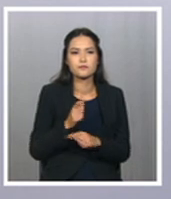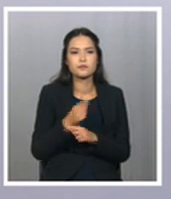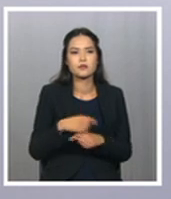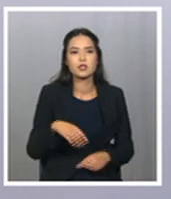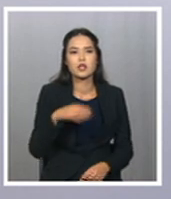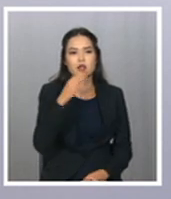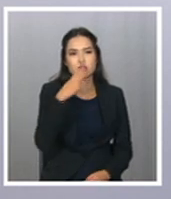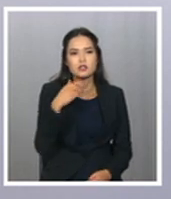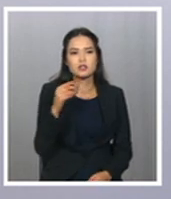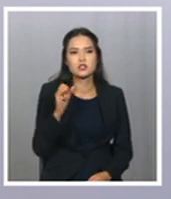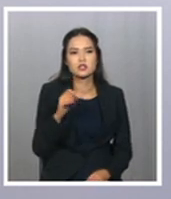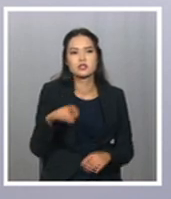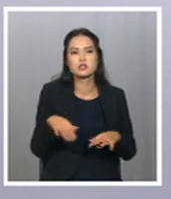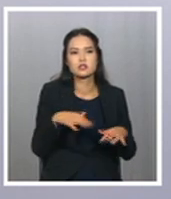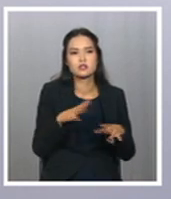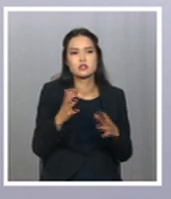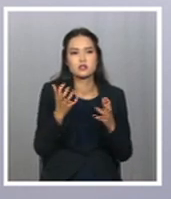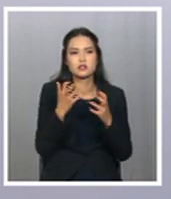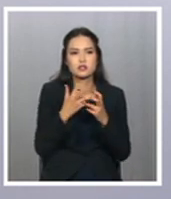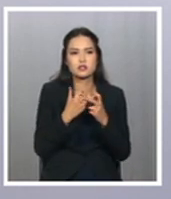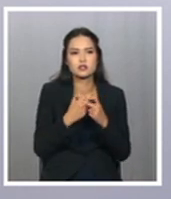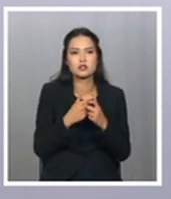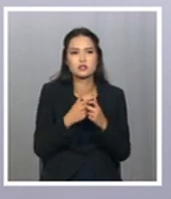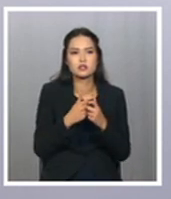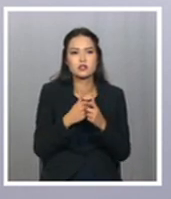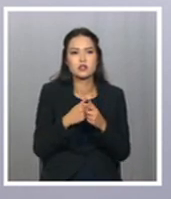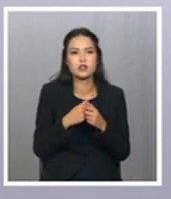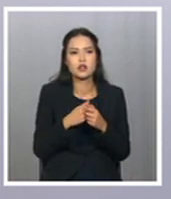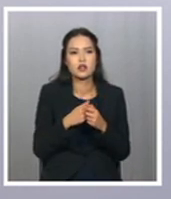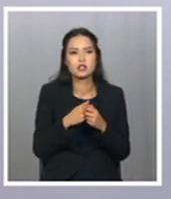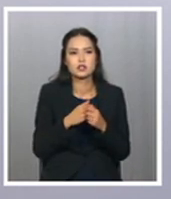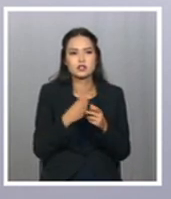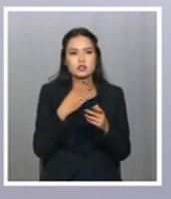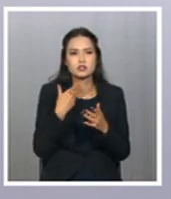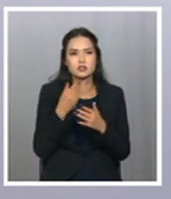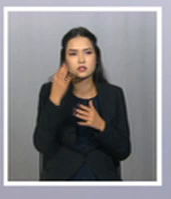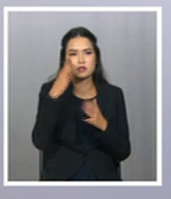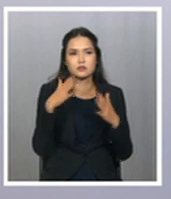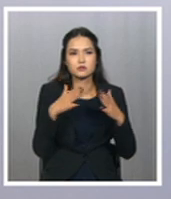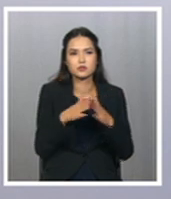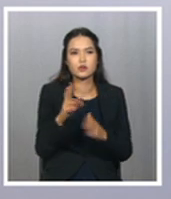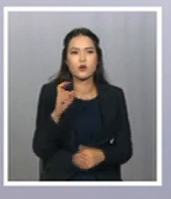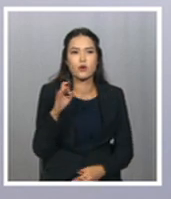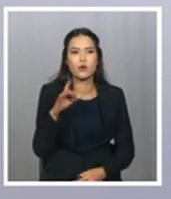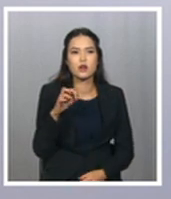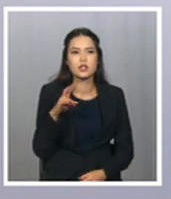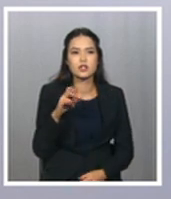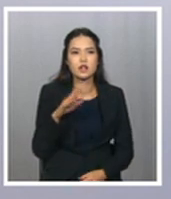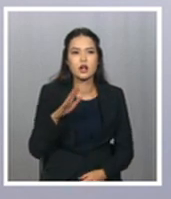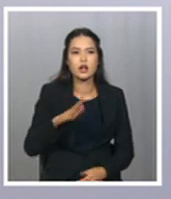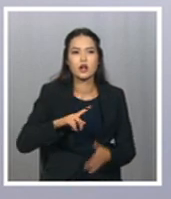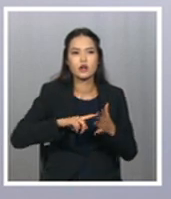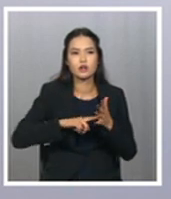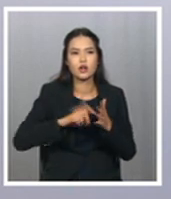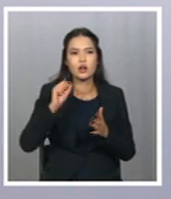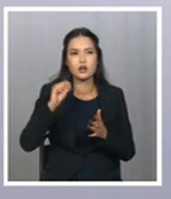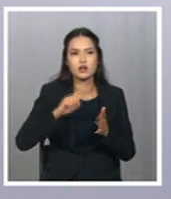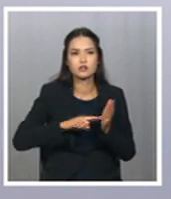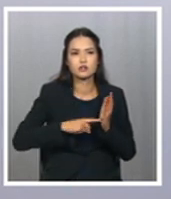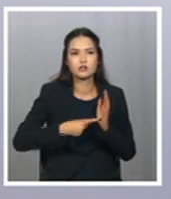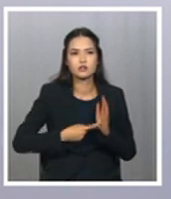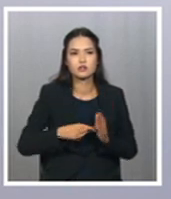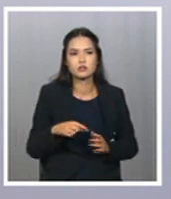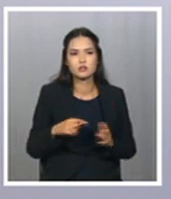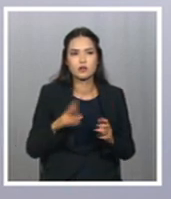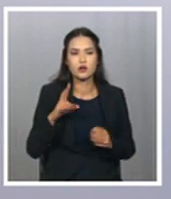нүктенің координатасын анықтауды білеміз. Ал енді кеңістікте тік бұрышты координаттар жүйесінде А нүктесінің координатын анықтау. Яғни